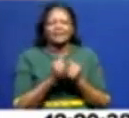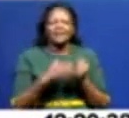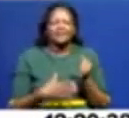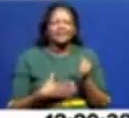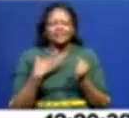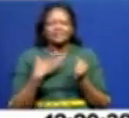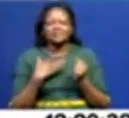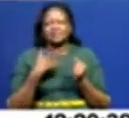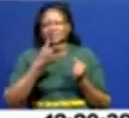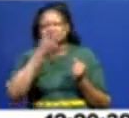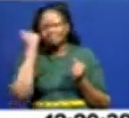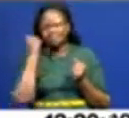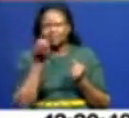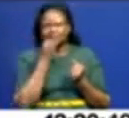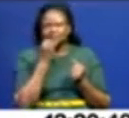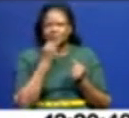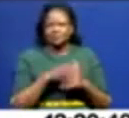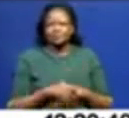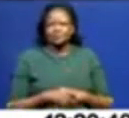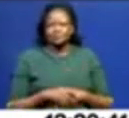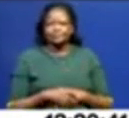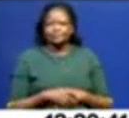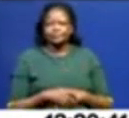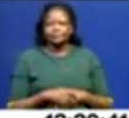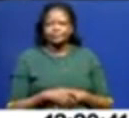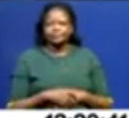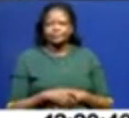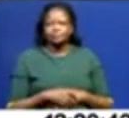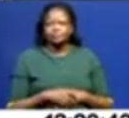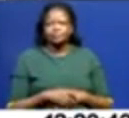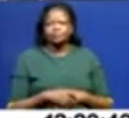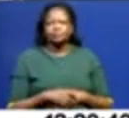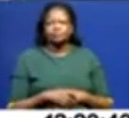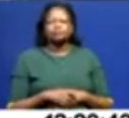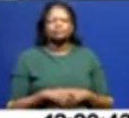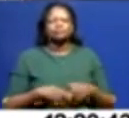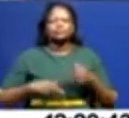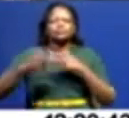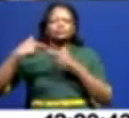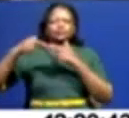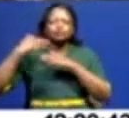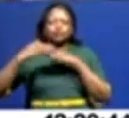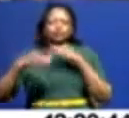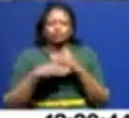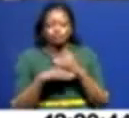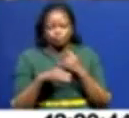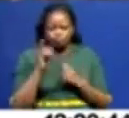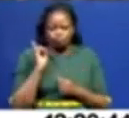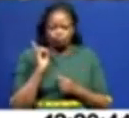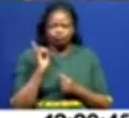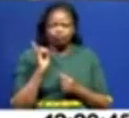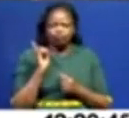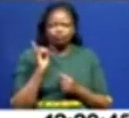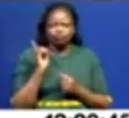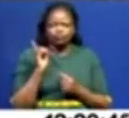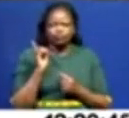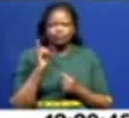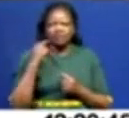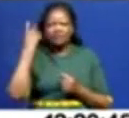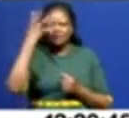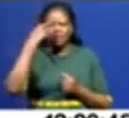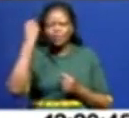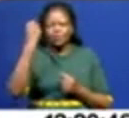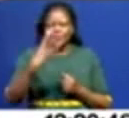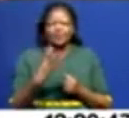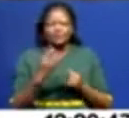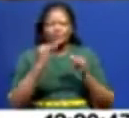kwa sababu ya chakula. Jengo la kihistoria na kitamaduni la Wanshougong, kivutio kipya